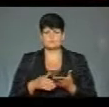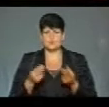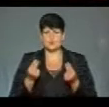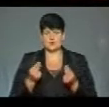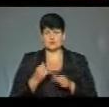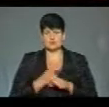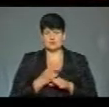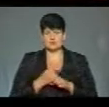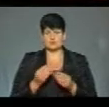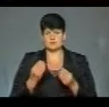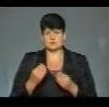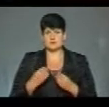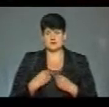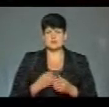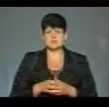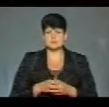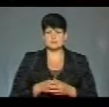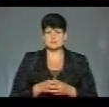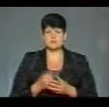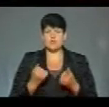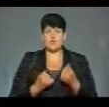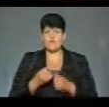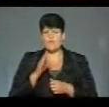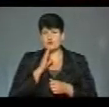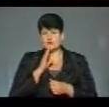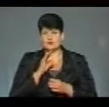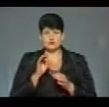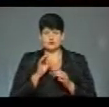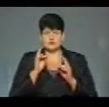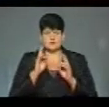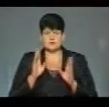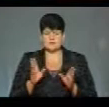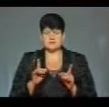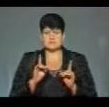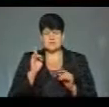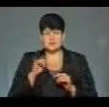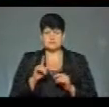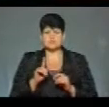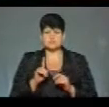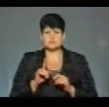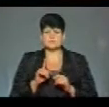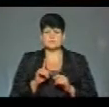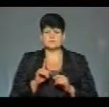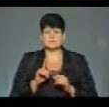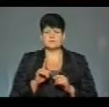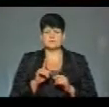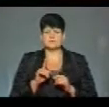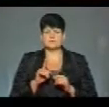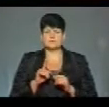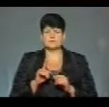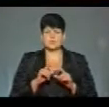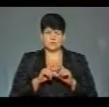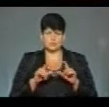гроші також приносили. Про водійку наразі ще нічого не відомо. Відомо тільки те, що пробили